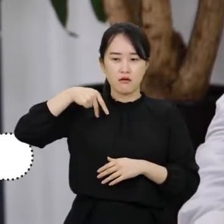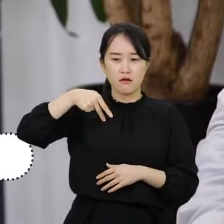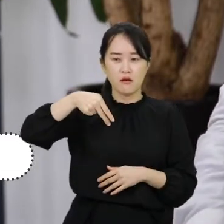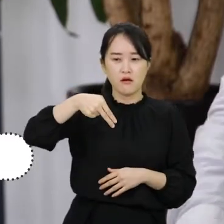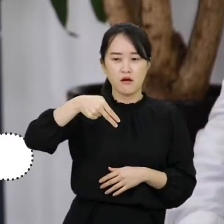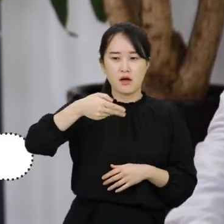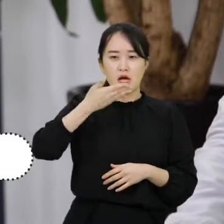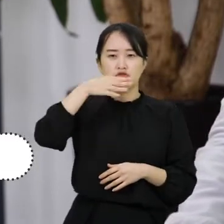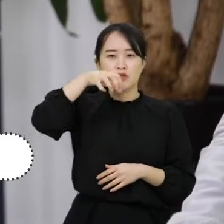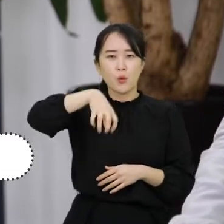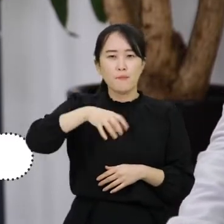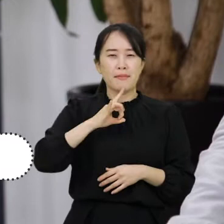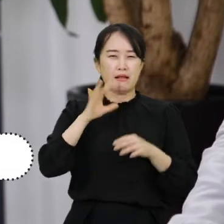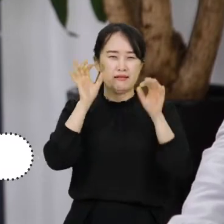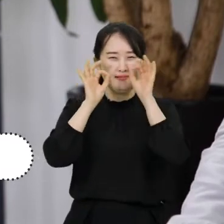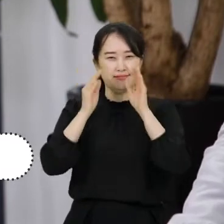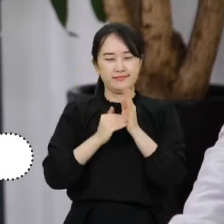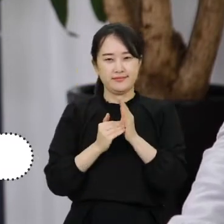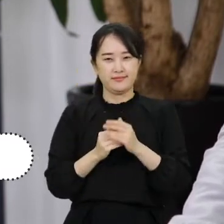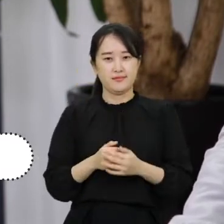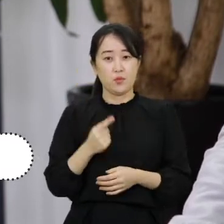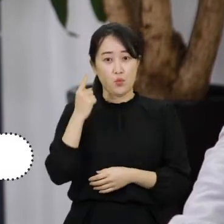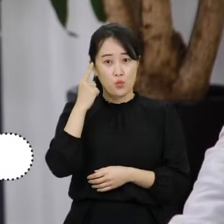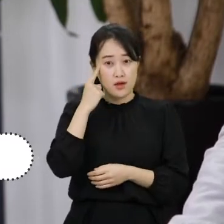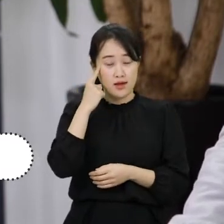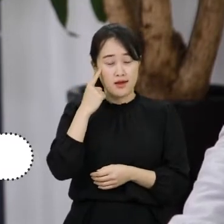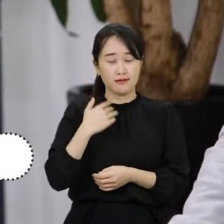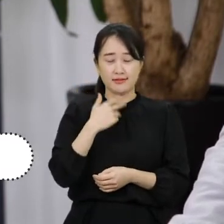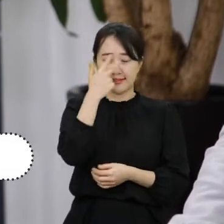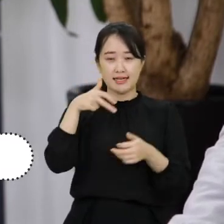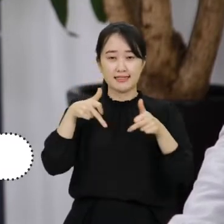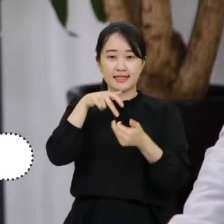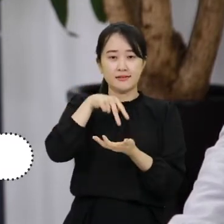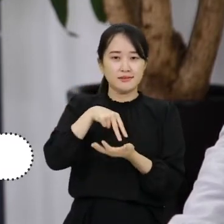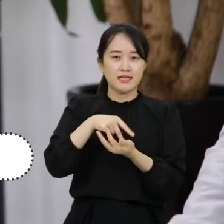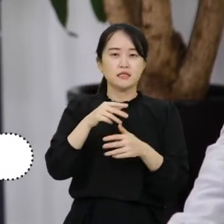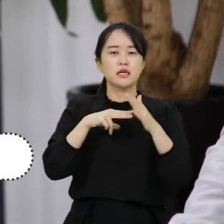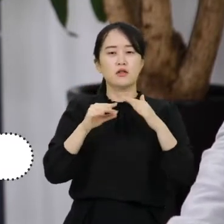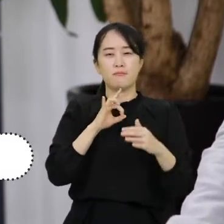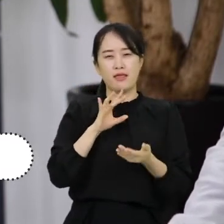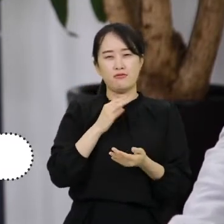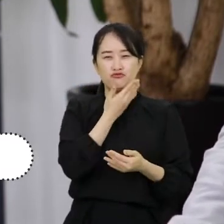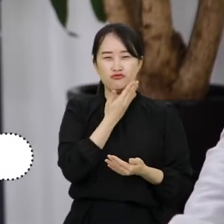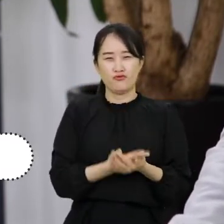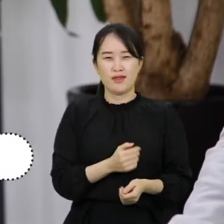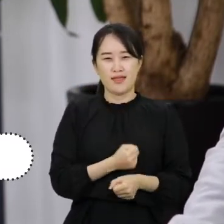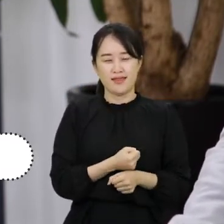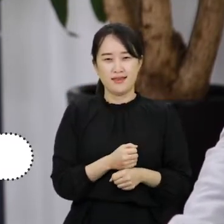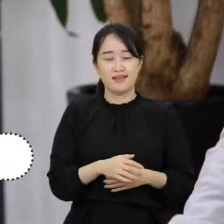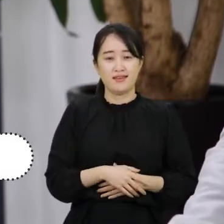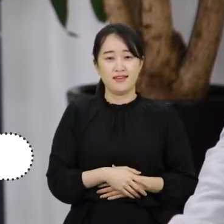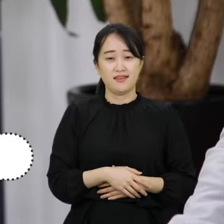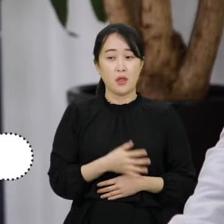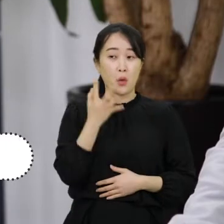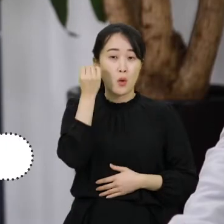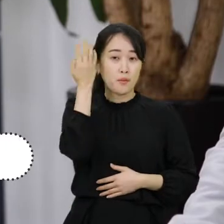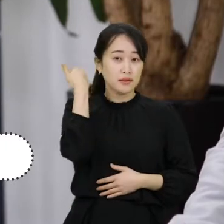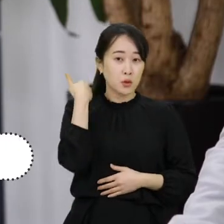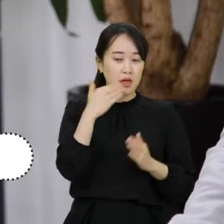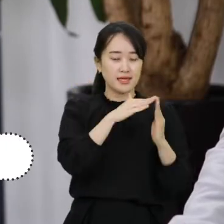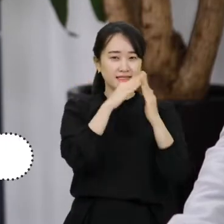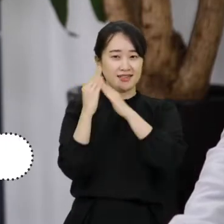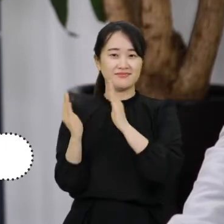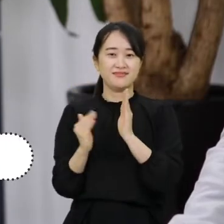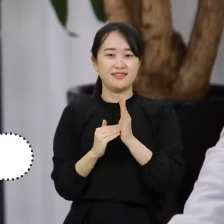있는 곳만을 찾았어야 됐어요. 왜냐하면 우리는 지하철만 이용해야 되니까. 그런데 제가 얼마 전에